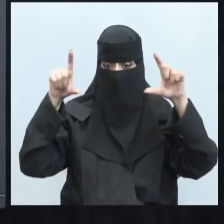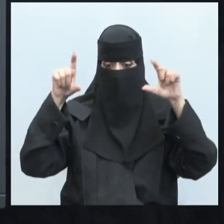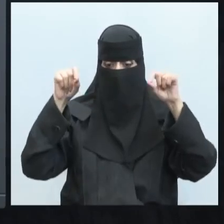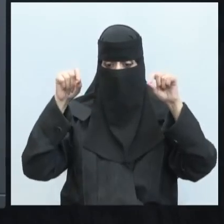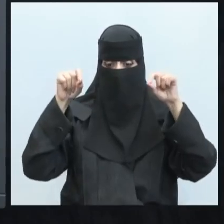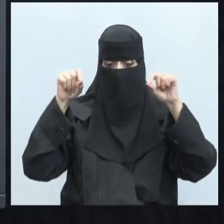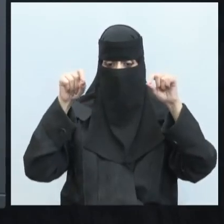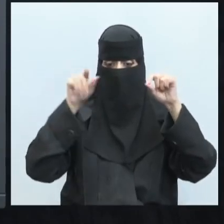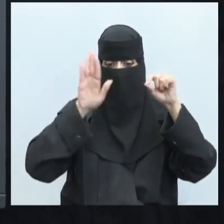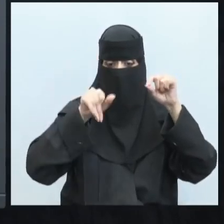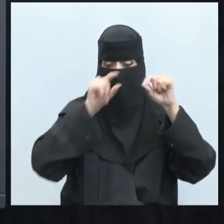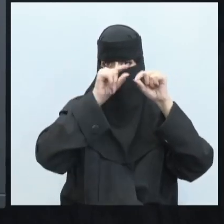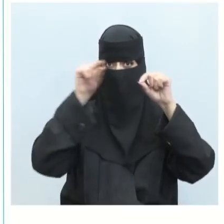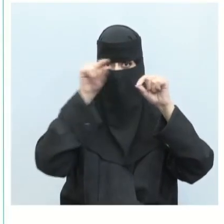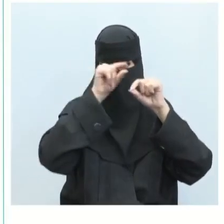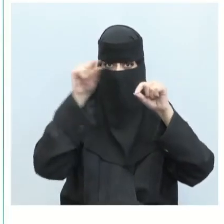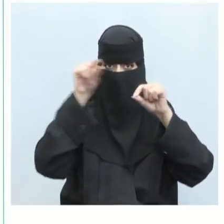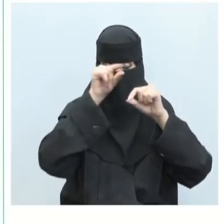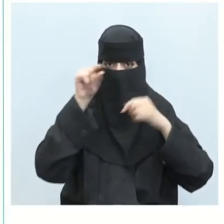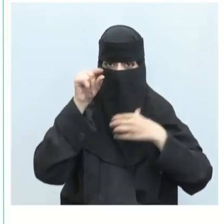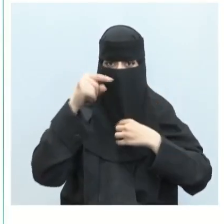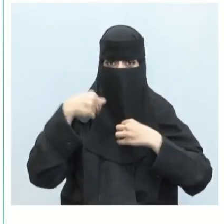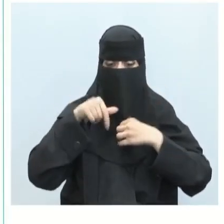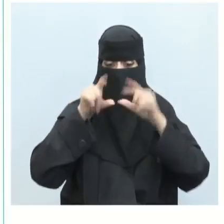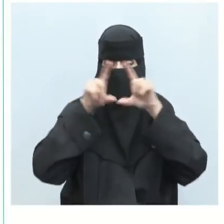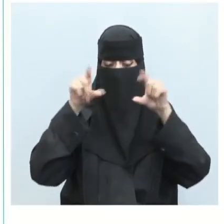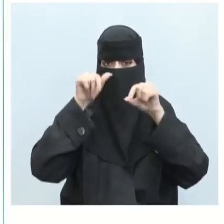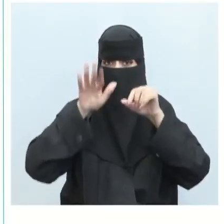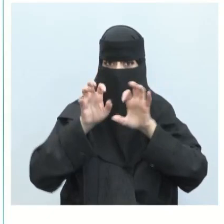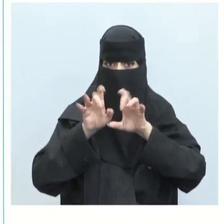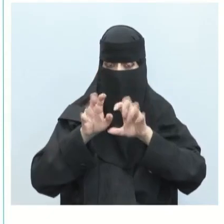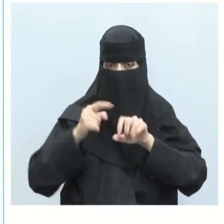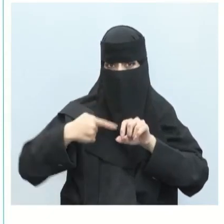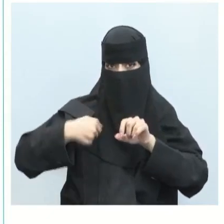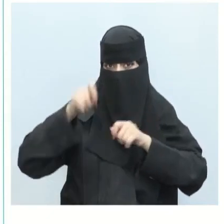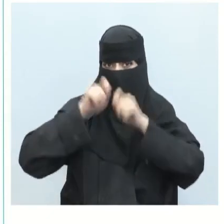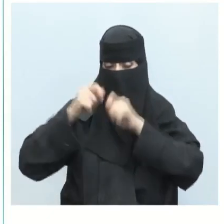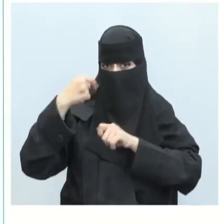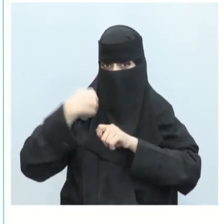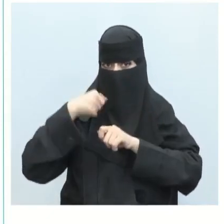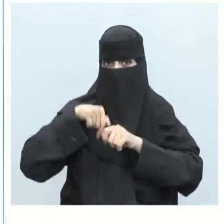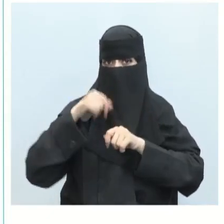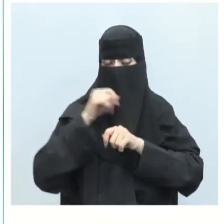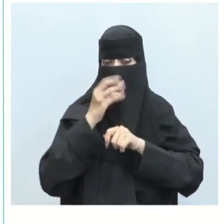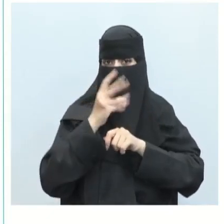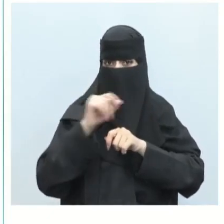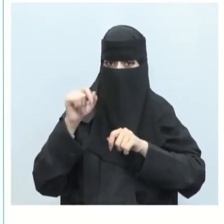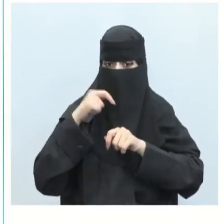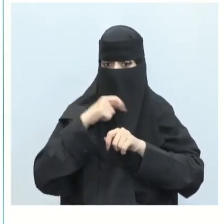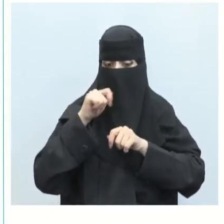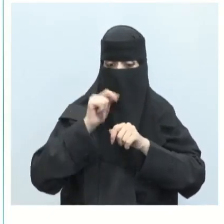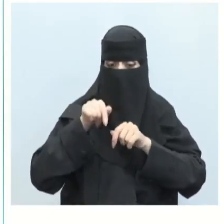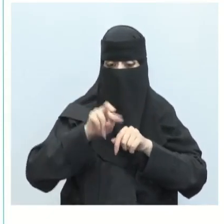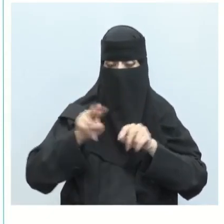الاتصال بهذه الشبكه سيظهر لنا او ستظهر لنا هذه الشاشه لكتابه اسم المستخدم وكلمه المرور والضغط